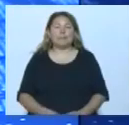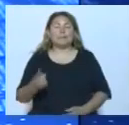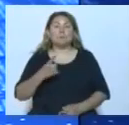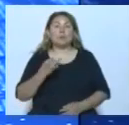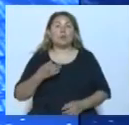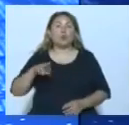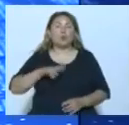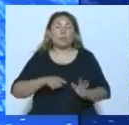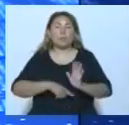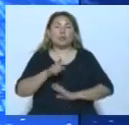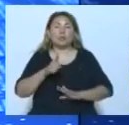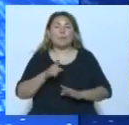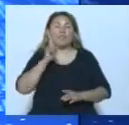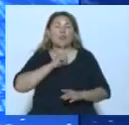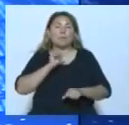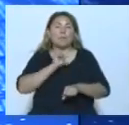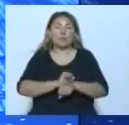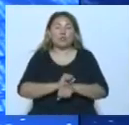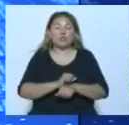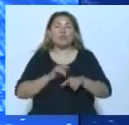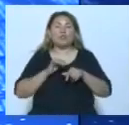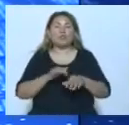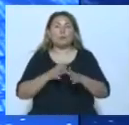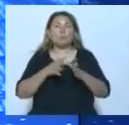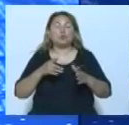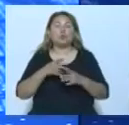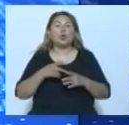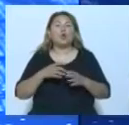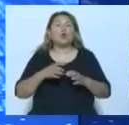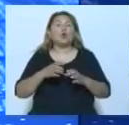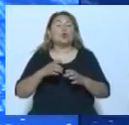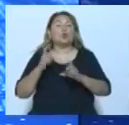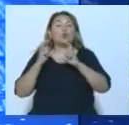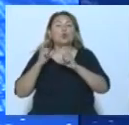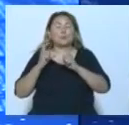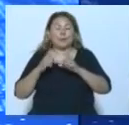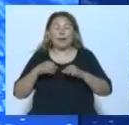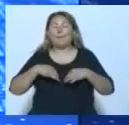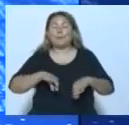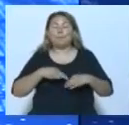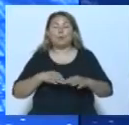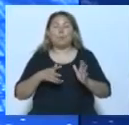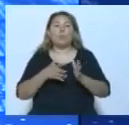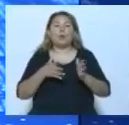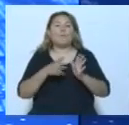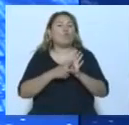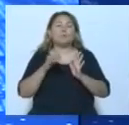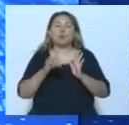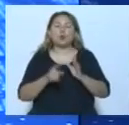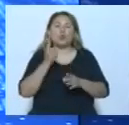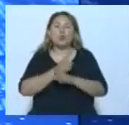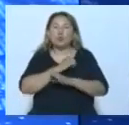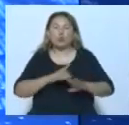1 июня введено временное ограничение движения большегрузных автомобилей. Согласно закону, автомобили массой более 8 тонн не должны